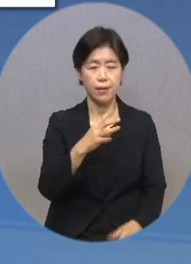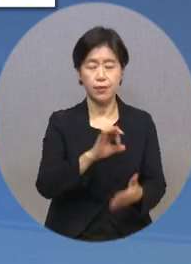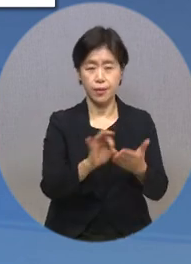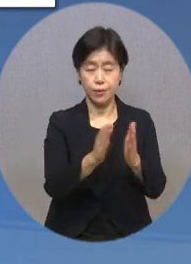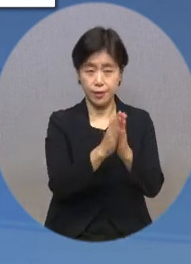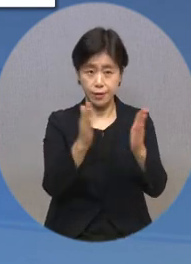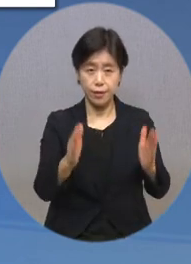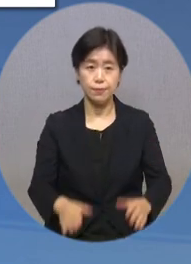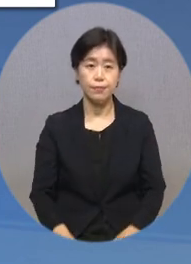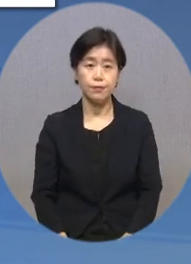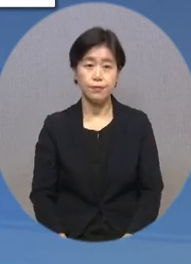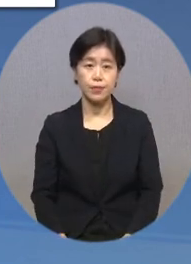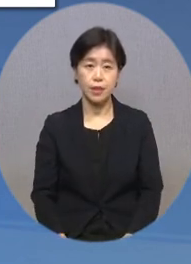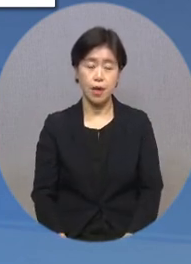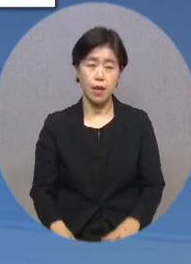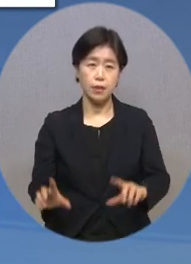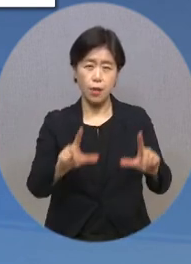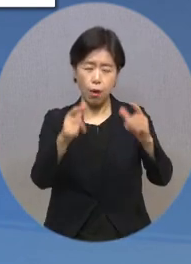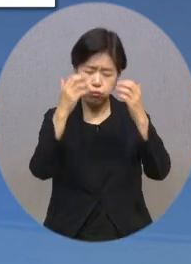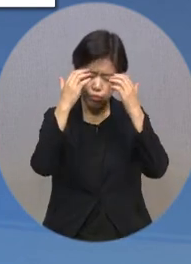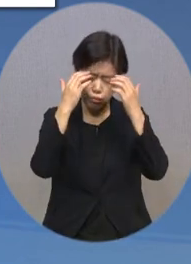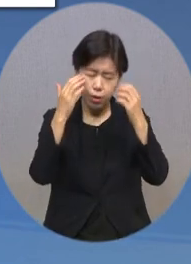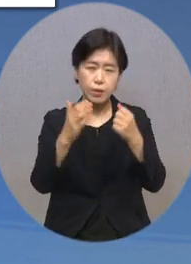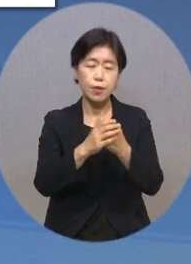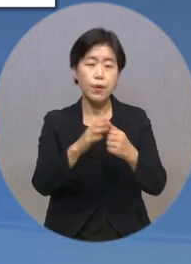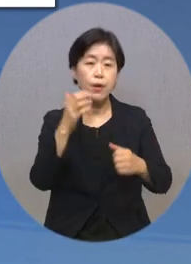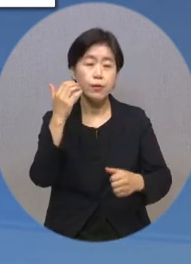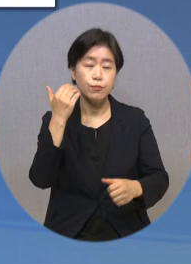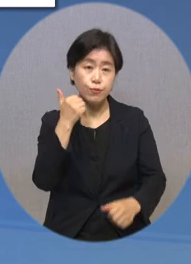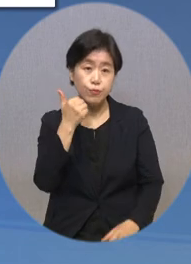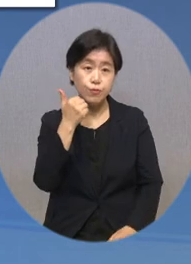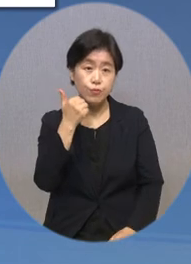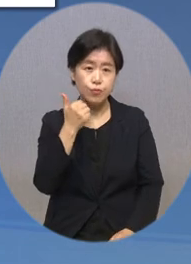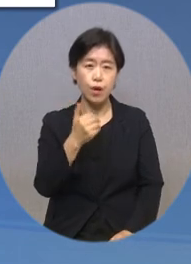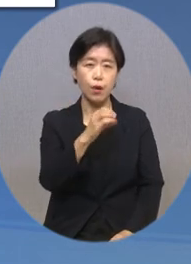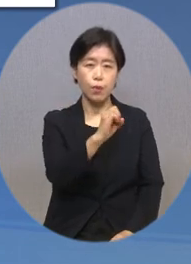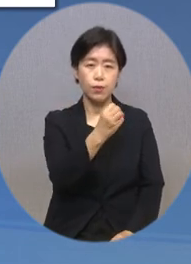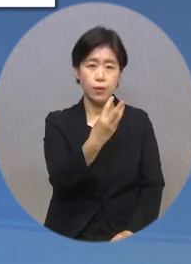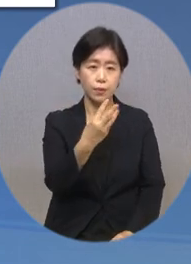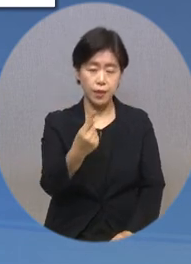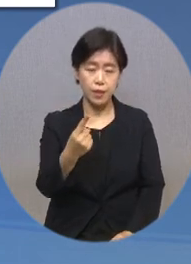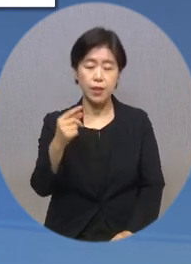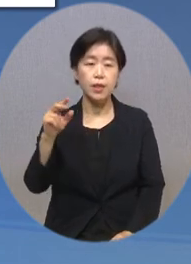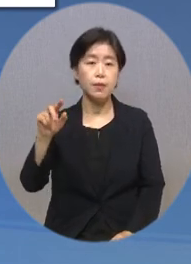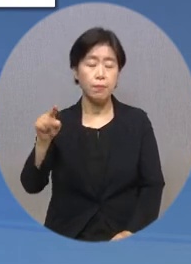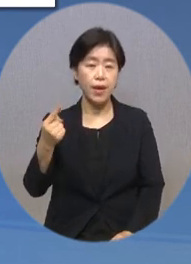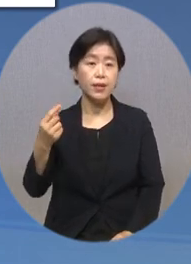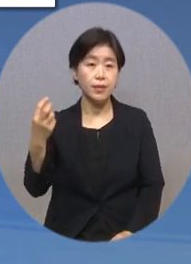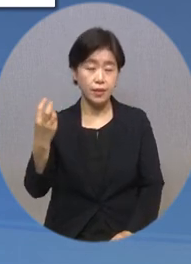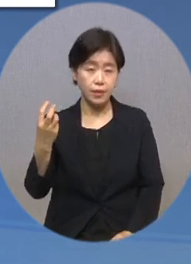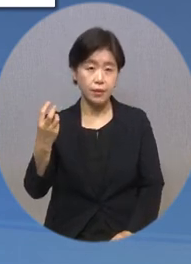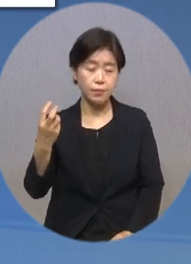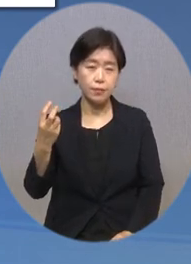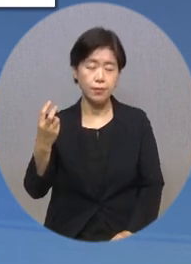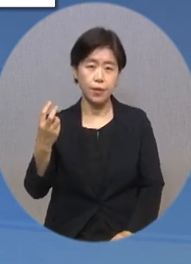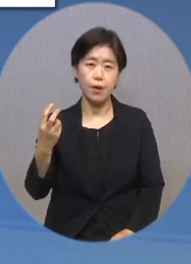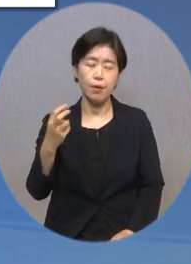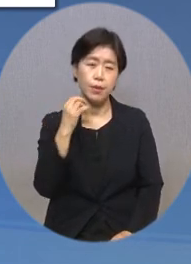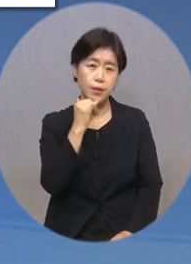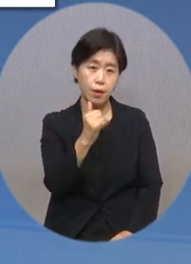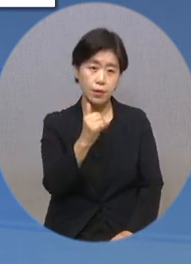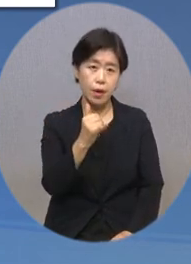중단했습니다. 생활고로 어려움을 겪는 누구나 031-120번으로 전화한 후 음성 안내에 따라 1번을